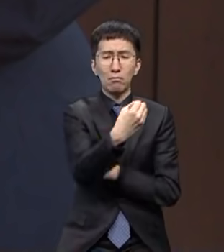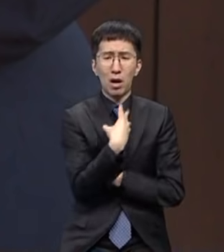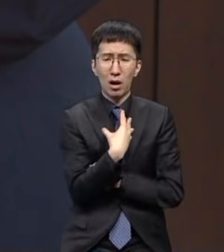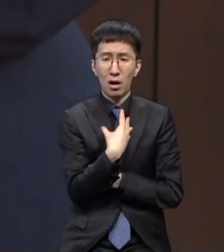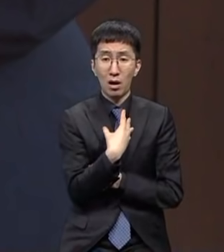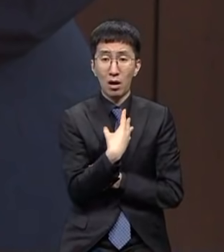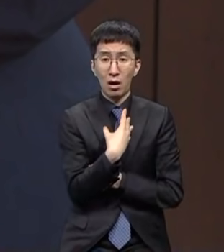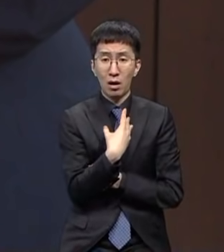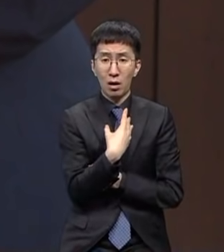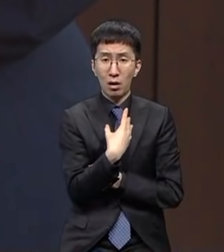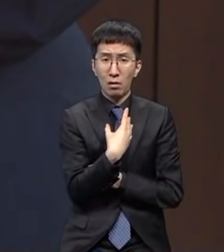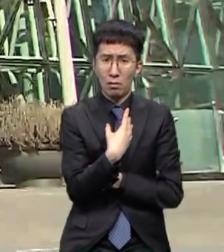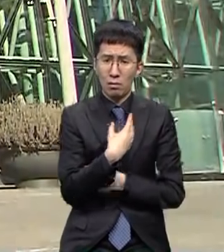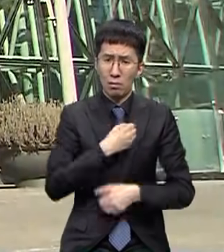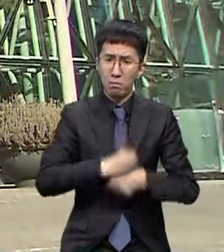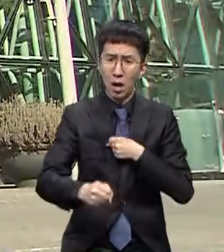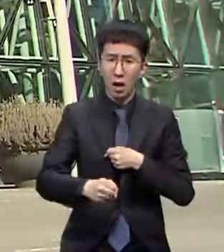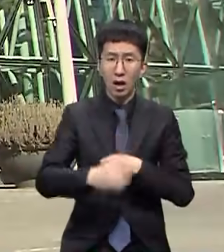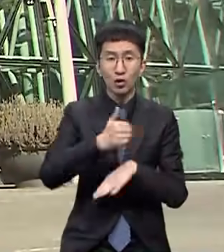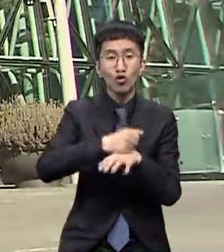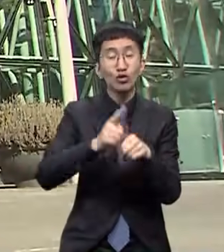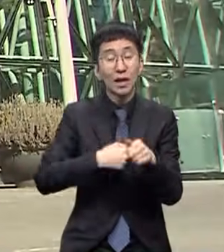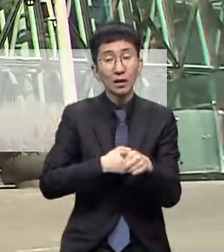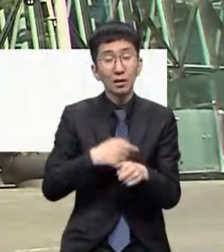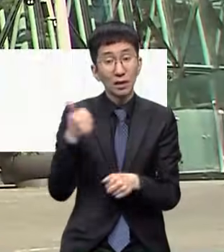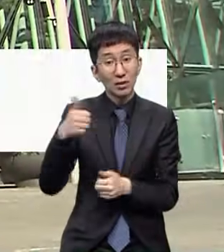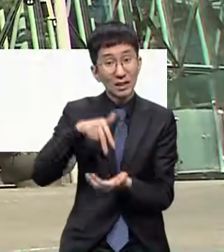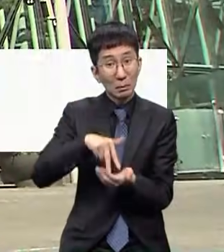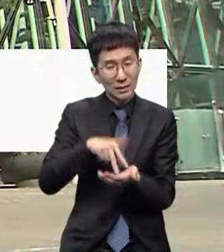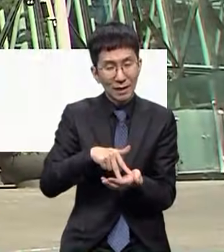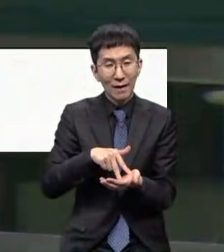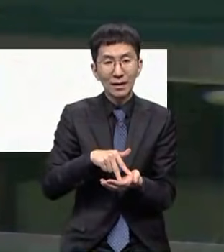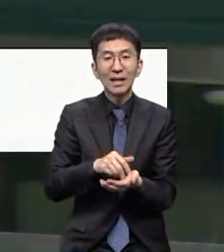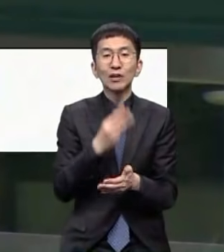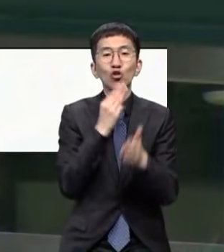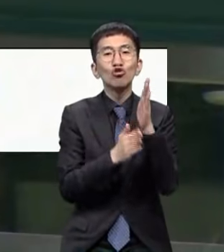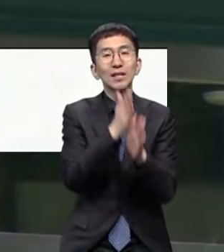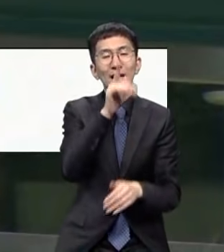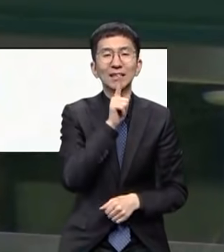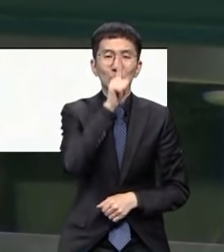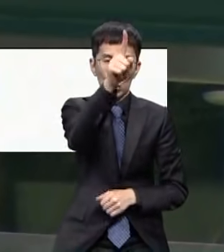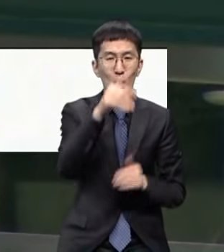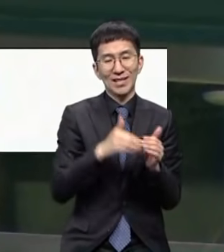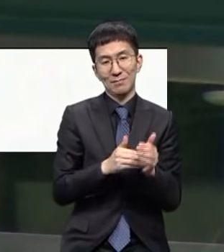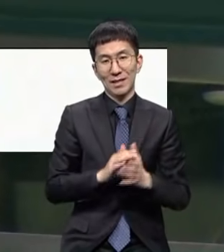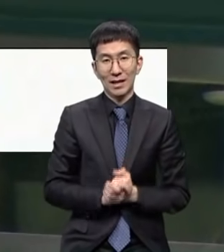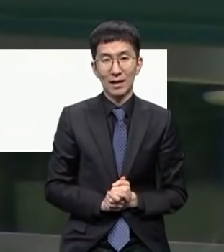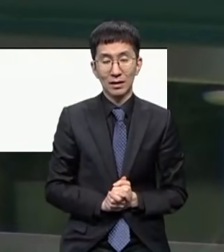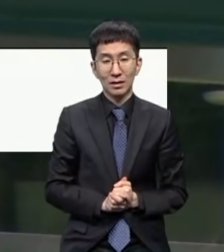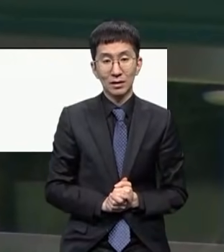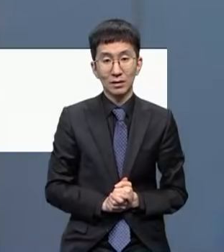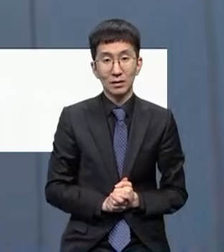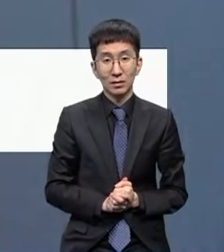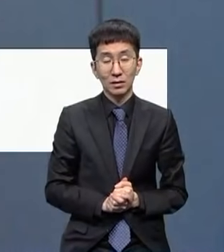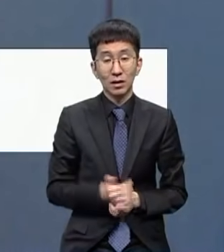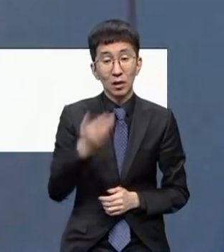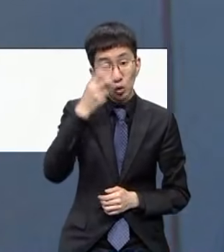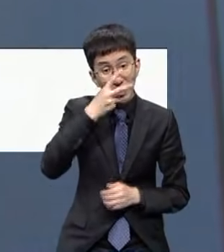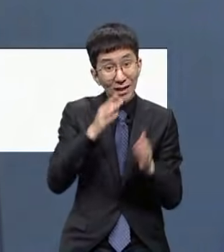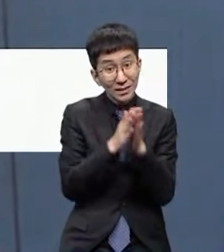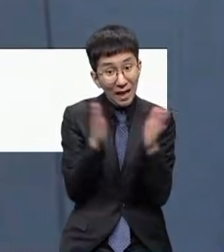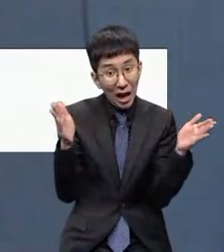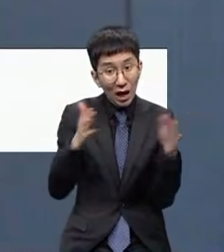대수롭지 않다는 대답이 돌아왔고 결국 A씨는 익명으로 서울시에 공익신고를 했습니다. 그런데 조사가